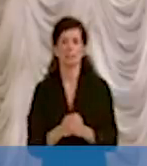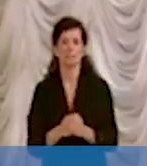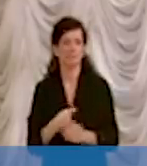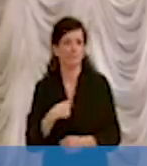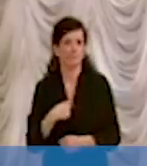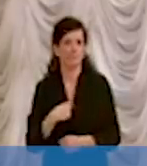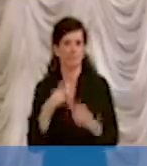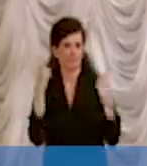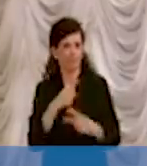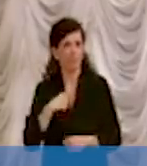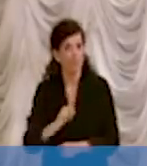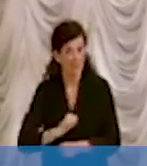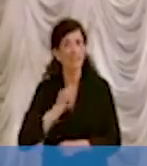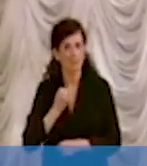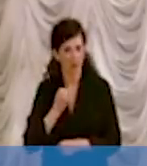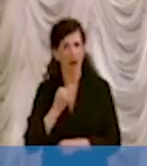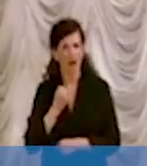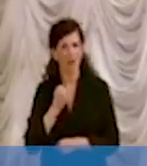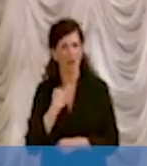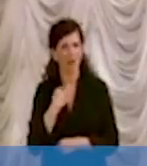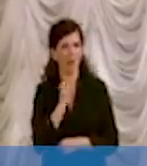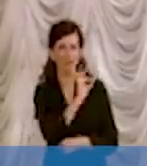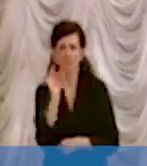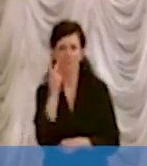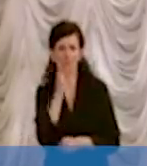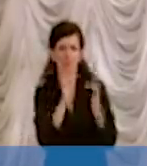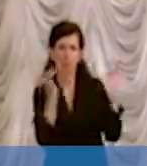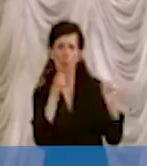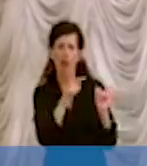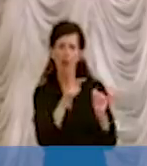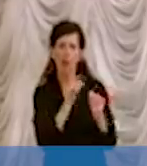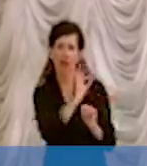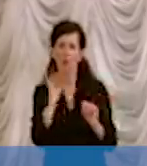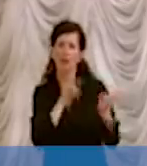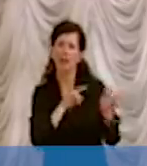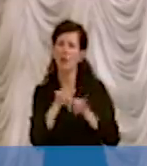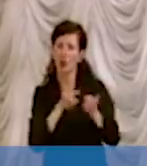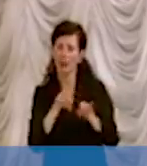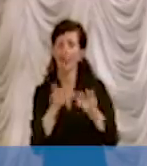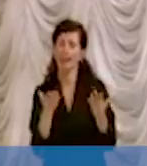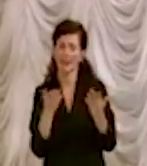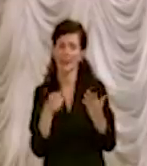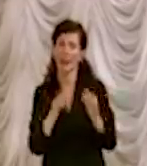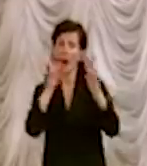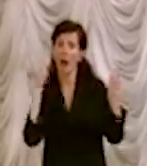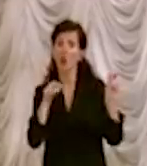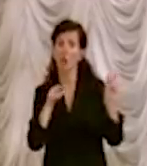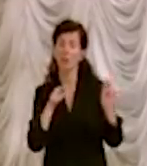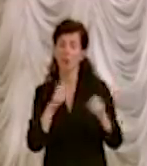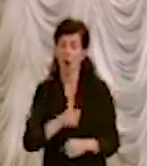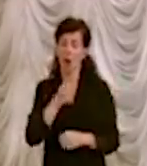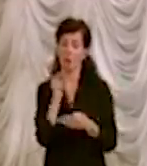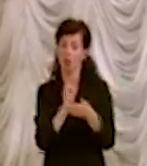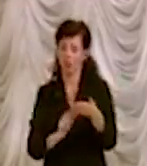E ho seguito anche un po' tutte le ironie che ci sono anche sul web per quanto riguarda l'autocertificazione e comprendo anche